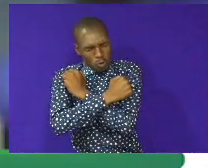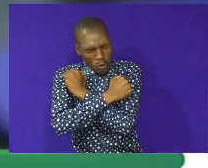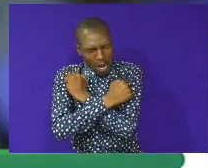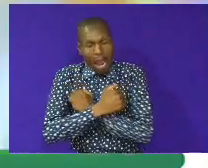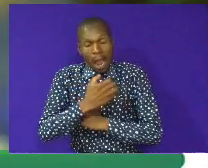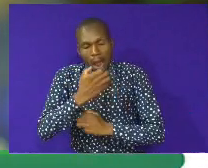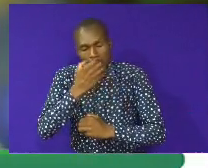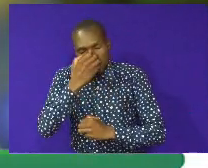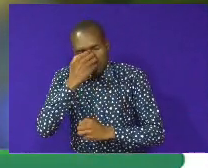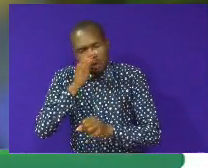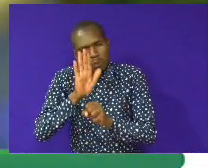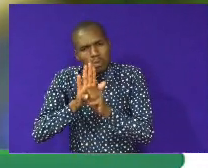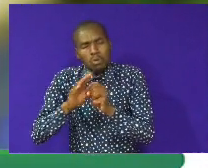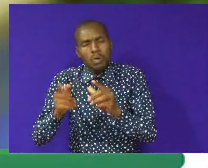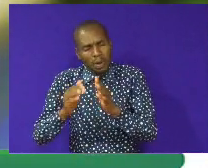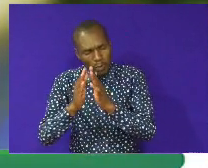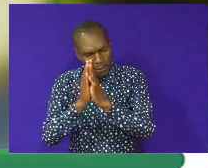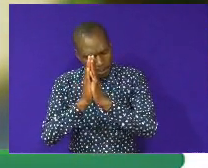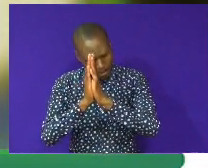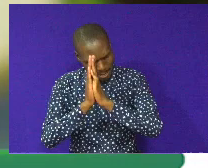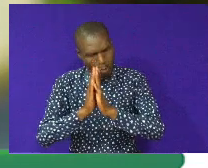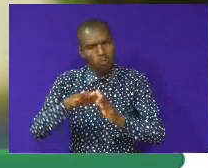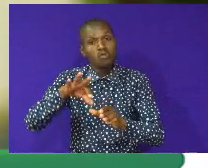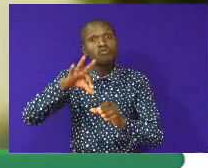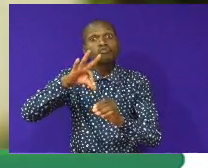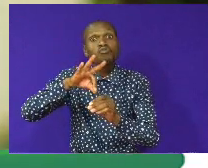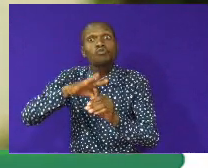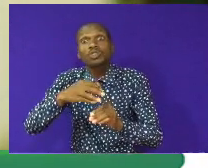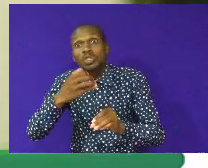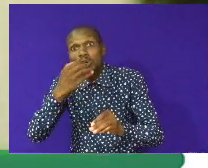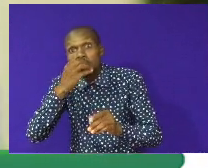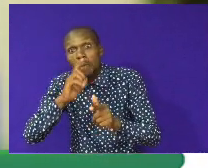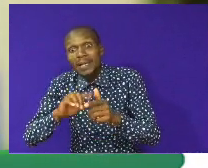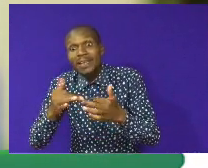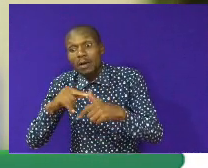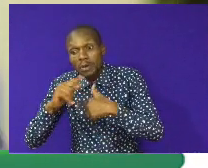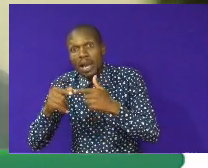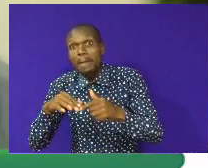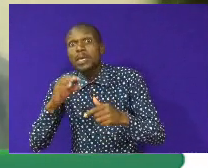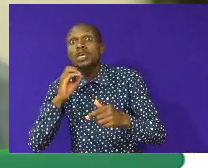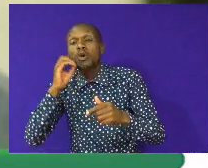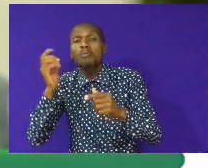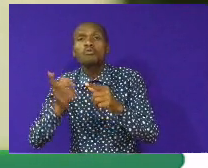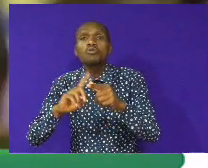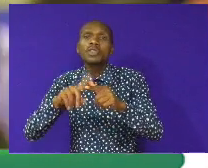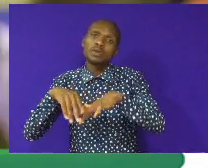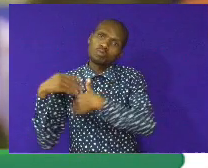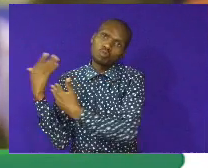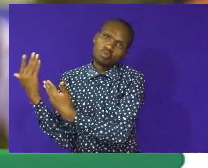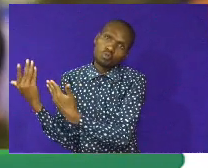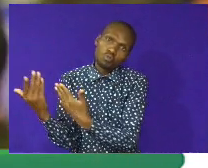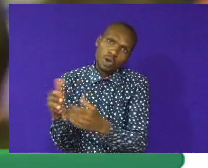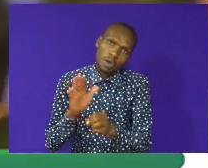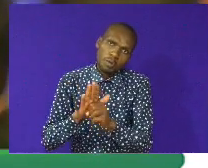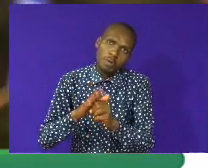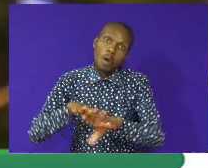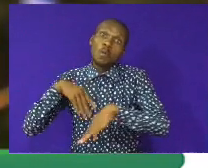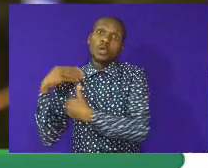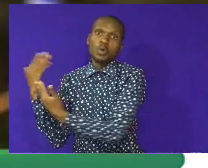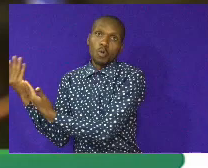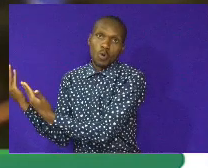kampeni. Na tukamwambia na tukamchagua kwa hivyo anakuja nyumbani kama kanisa la Kisii tunasema karibu sana tunataka